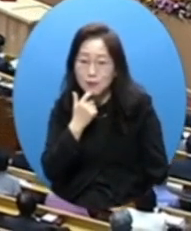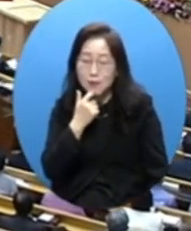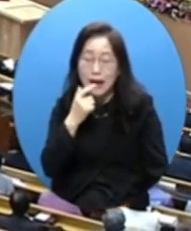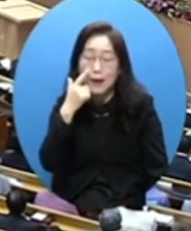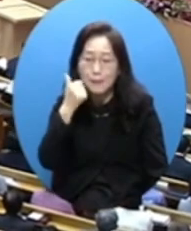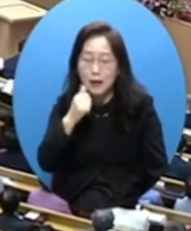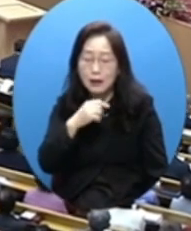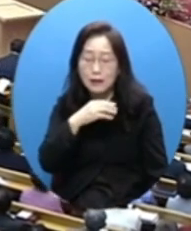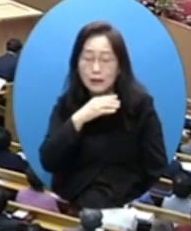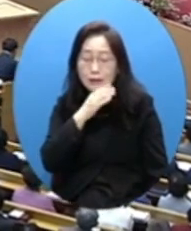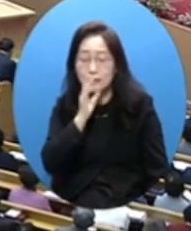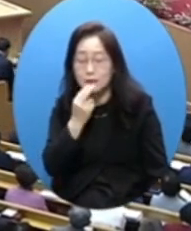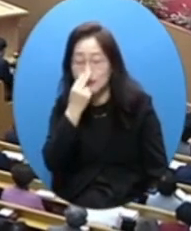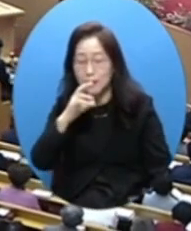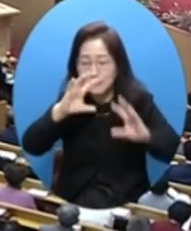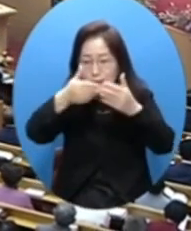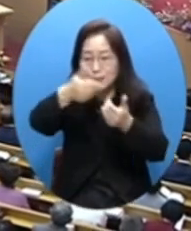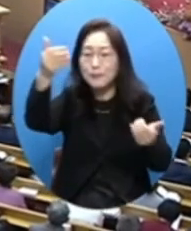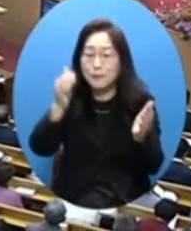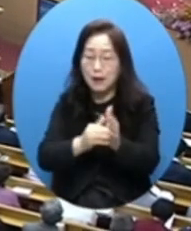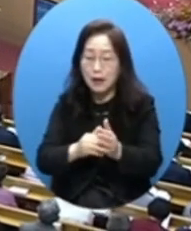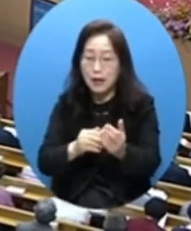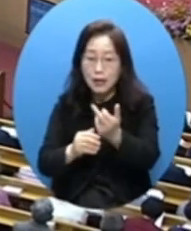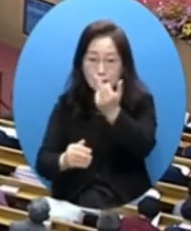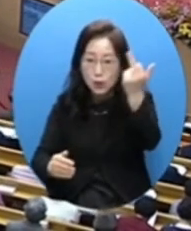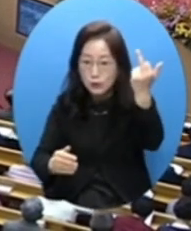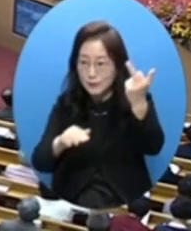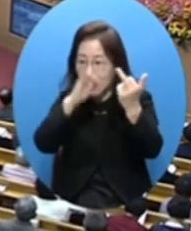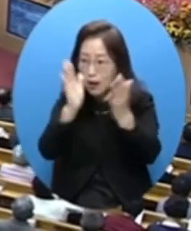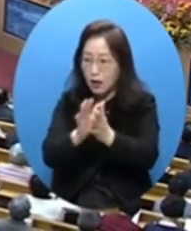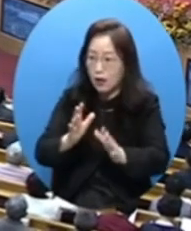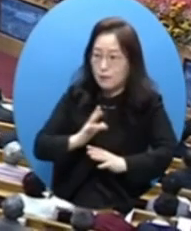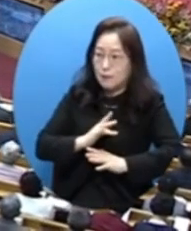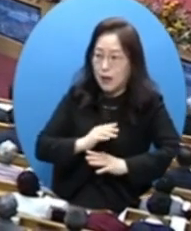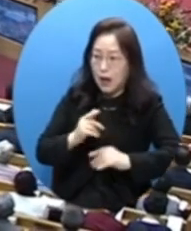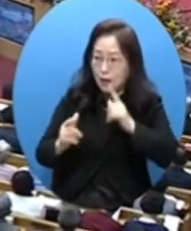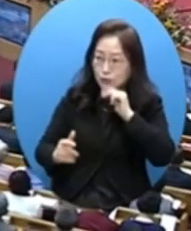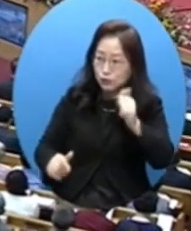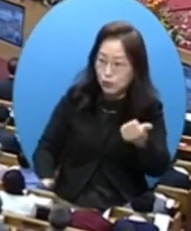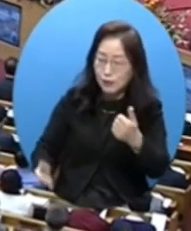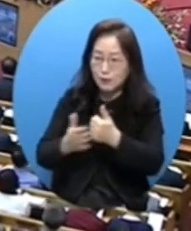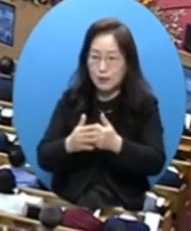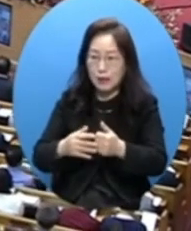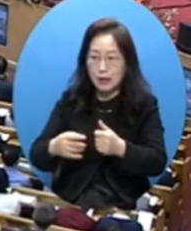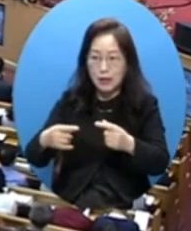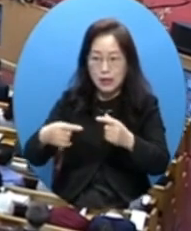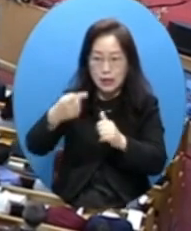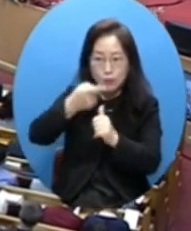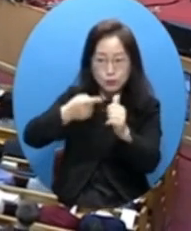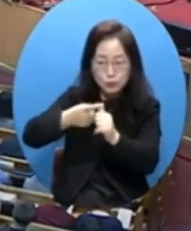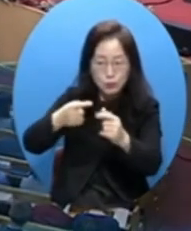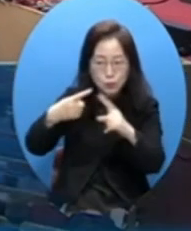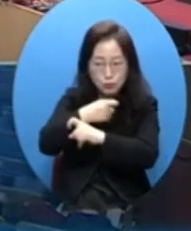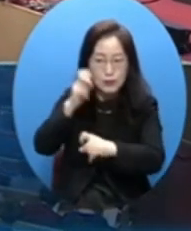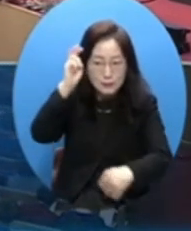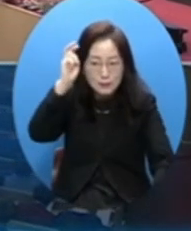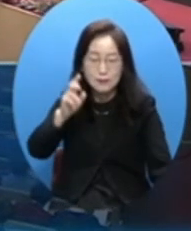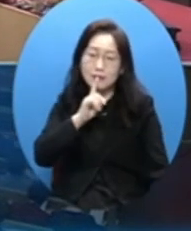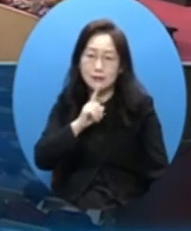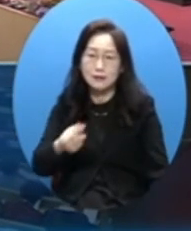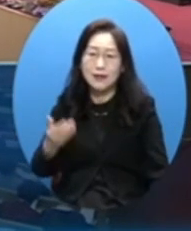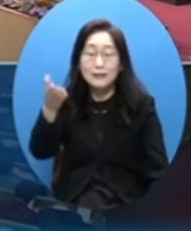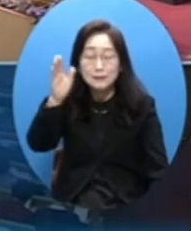떠났을 때 형들이 두려웠습니다 이제 아버지가 죽었으니 우리에게 복수할 것이다 그리 어떨며 왔을 때 요셉이 말합니다 창세기 50장